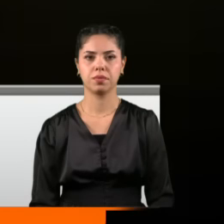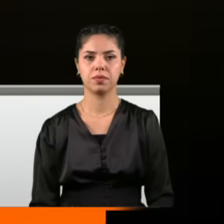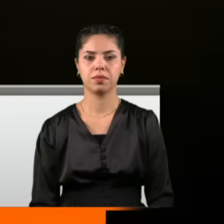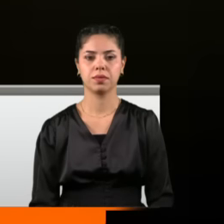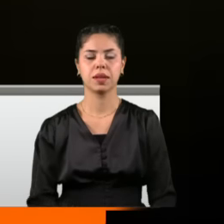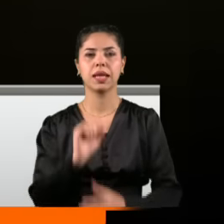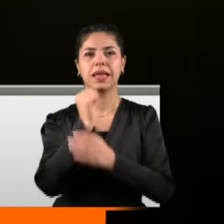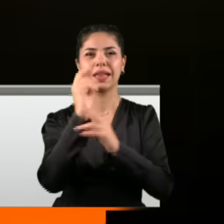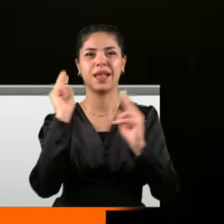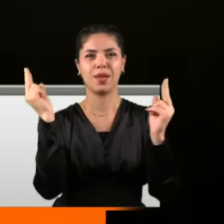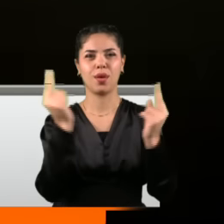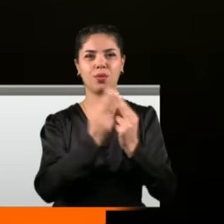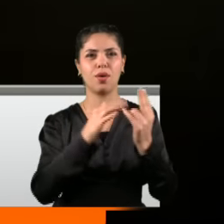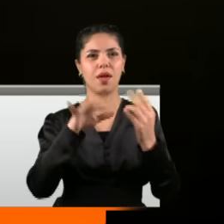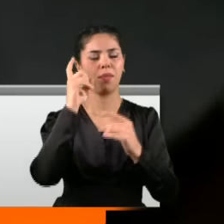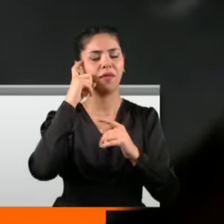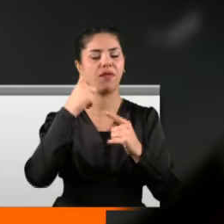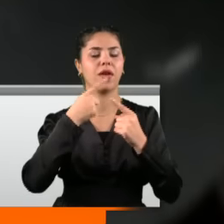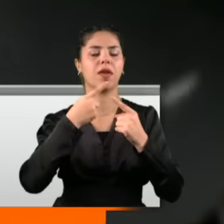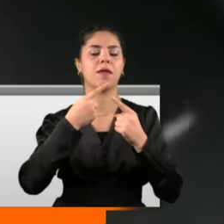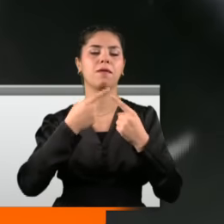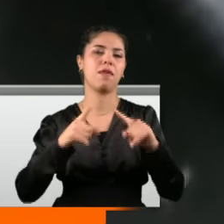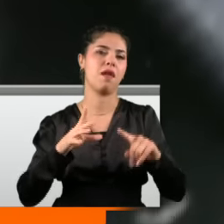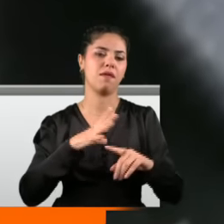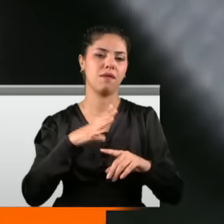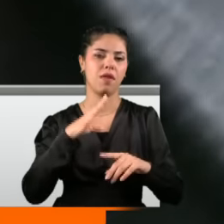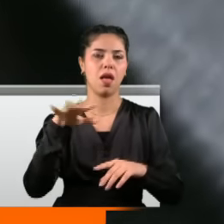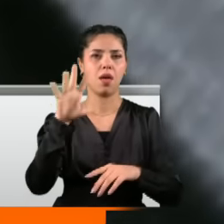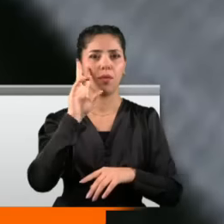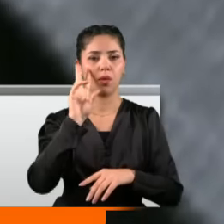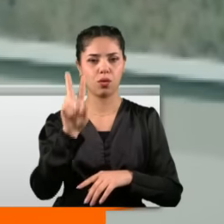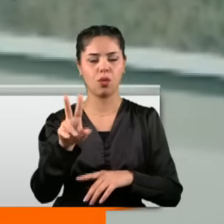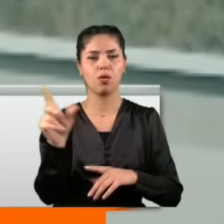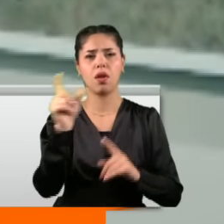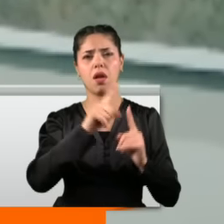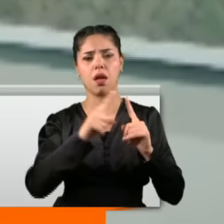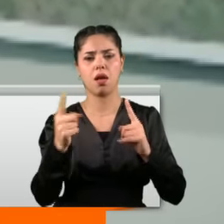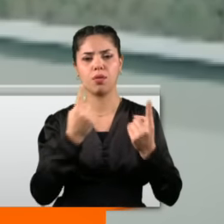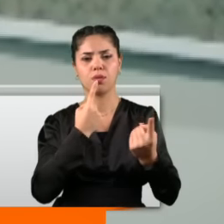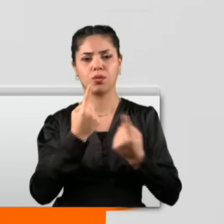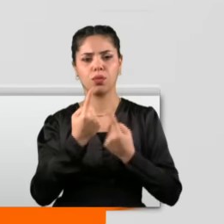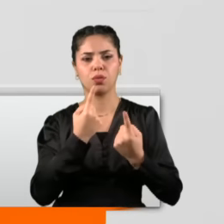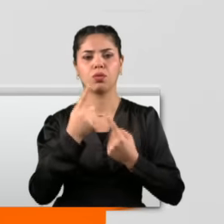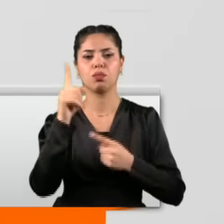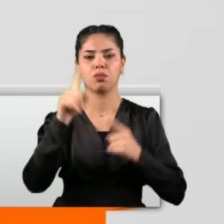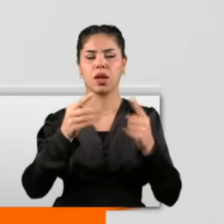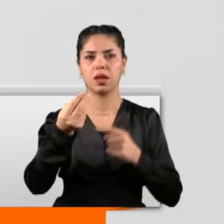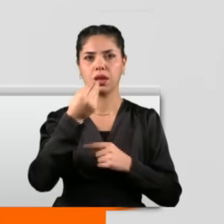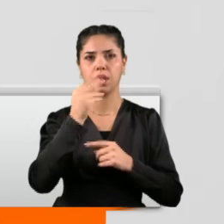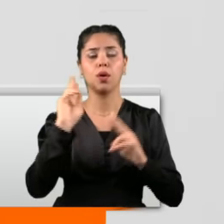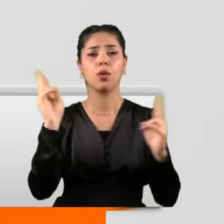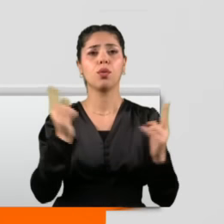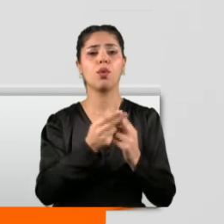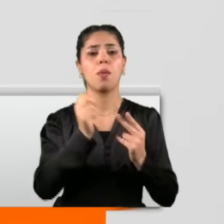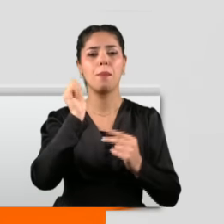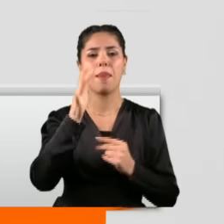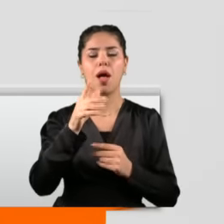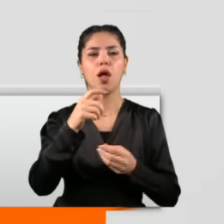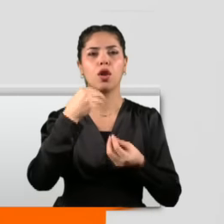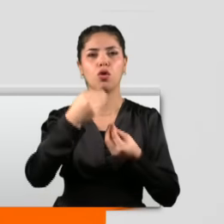Sanat dünyasını ikiye böldü, görenleri hayrete düşürdü. Aylarca tartışıldı, hatta yendi. Dünyanın en pahalı